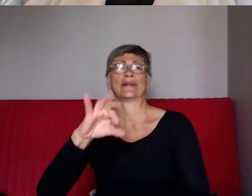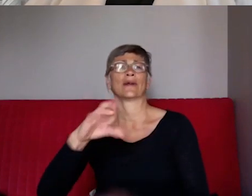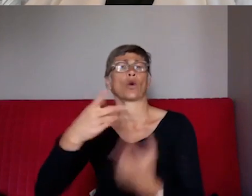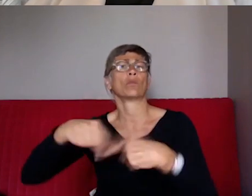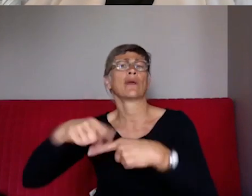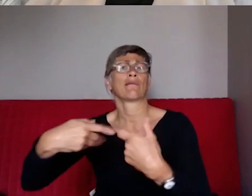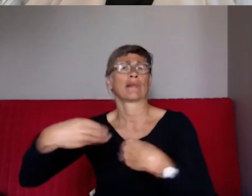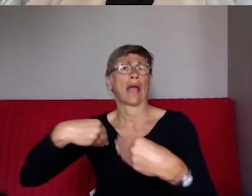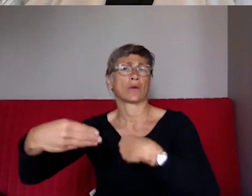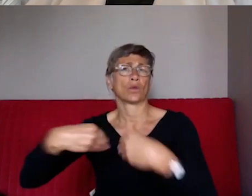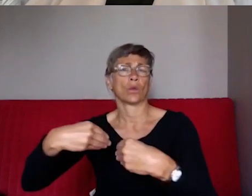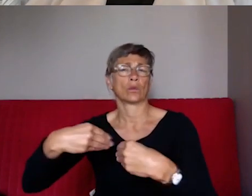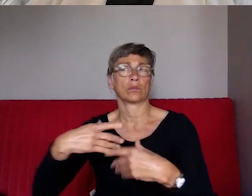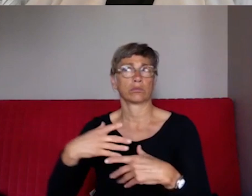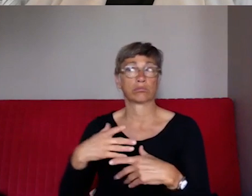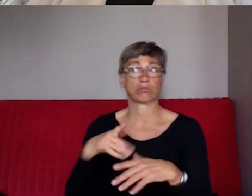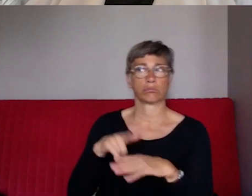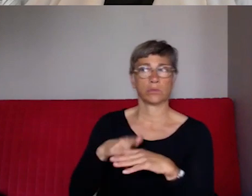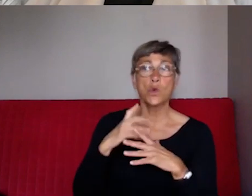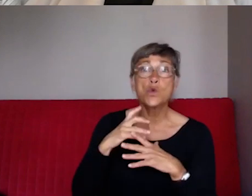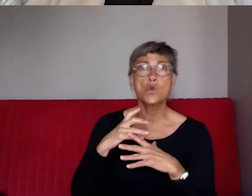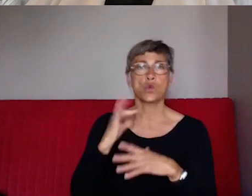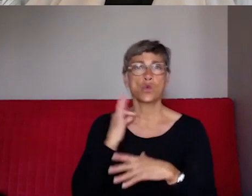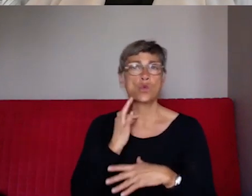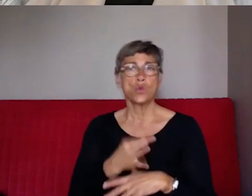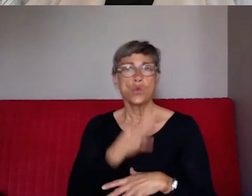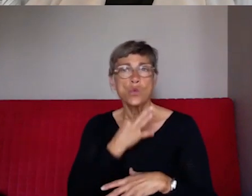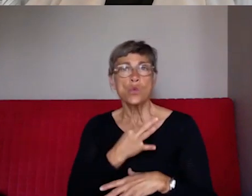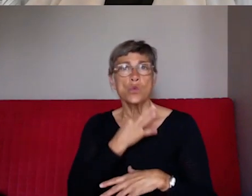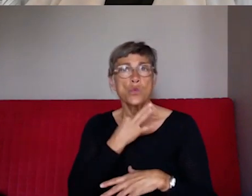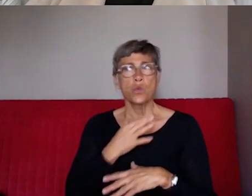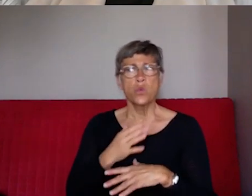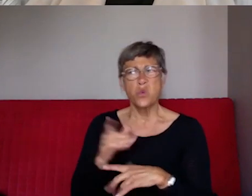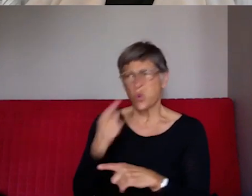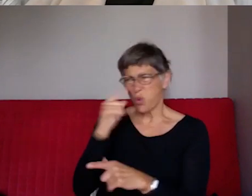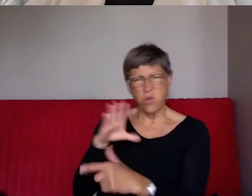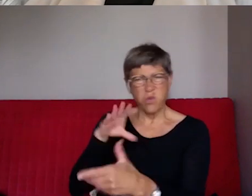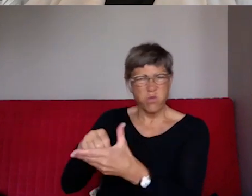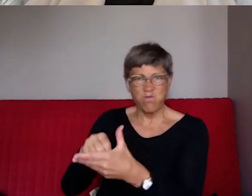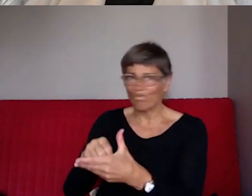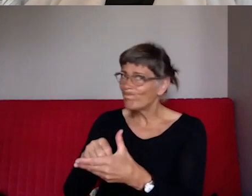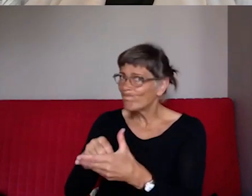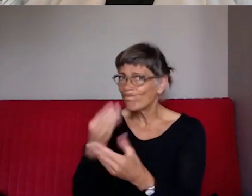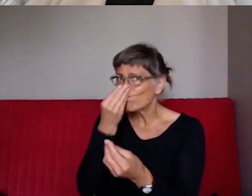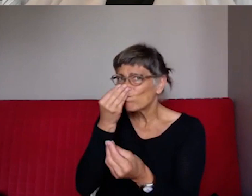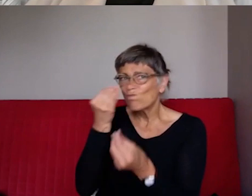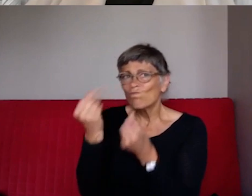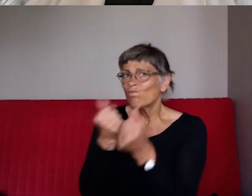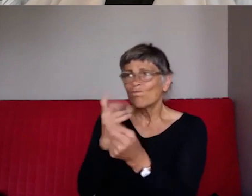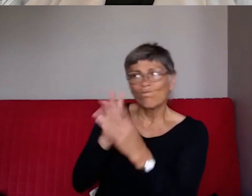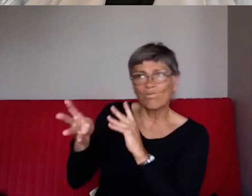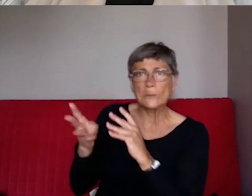début, on était assez mal partis parce que je ne le voyais pas du tout dans ce poste-là, où justement ses